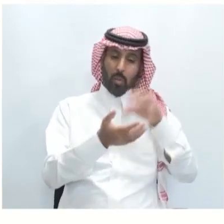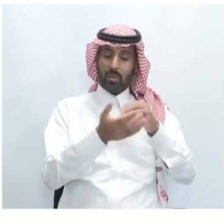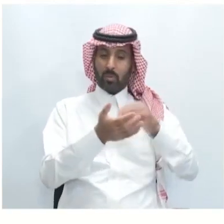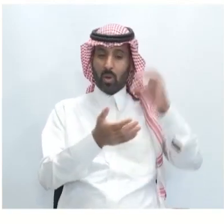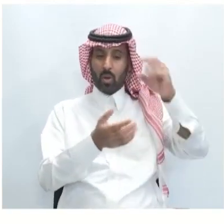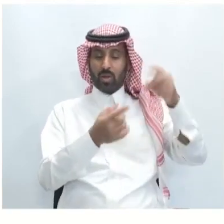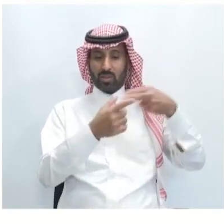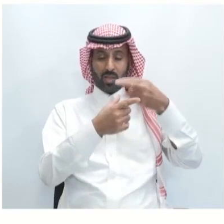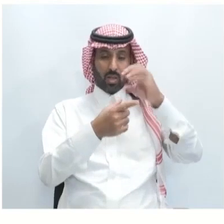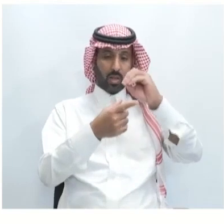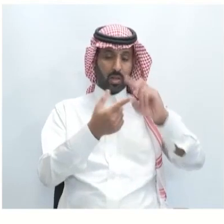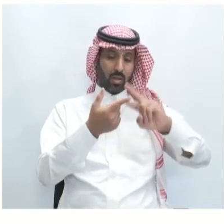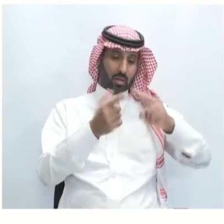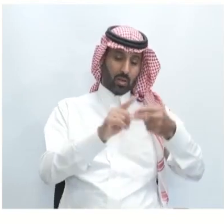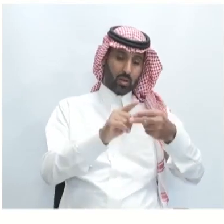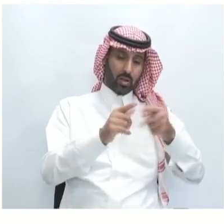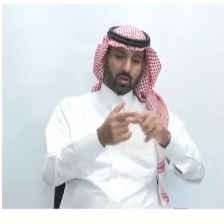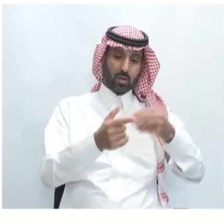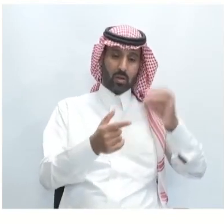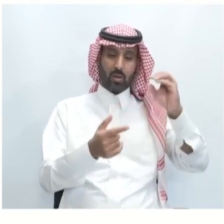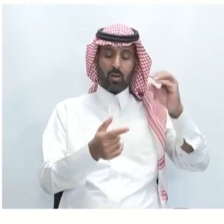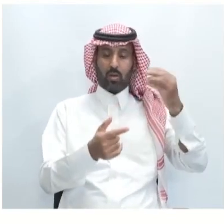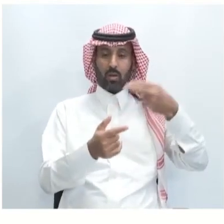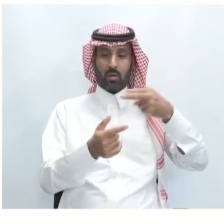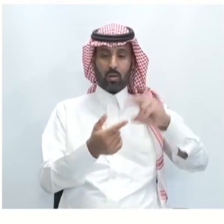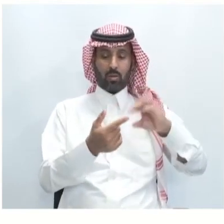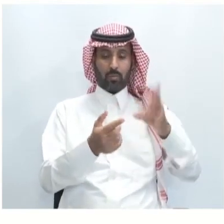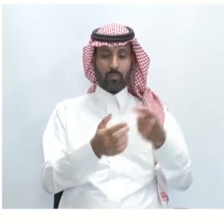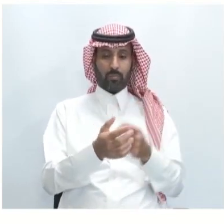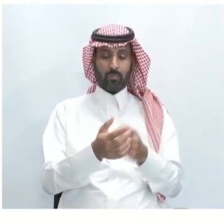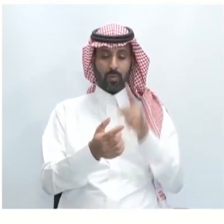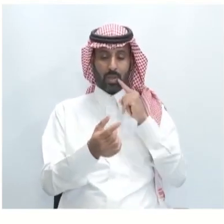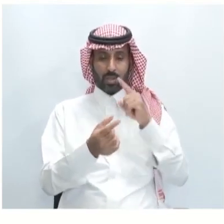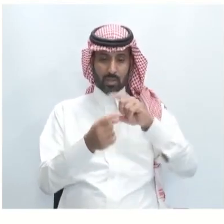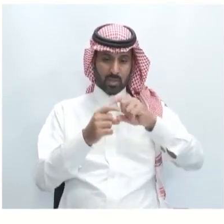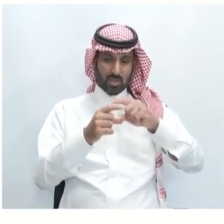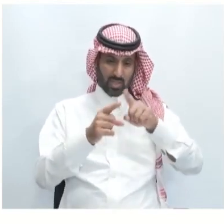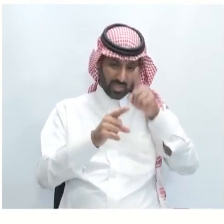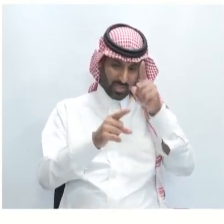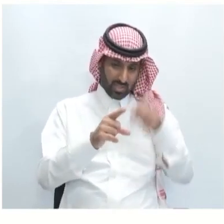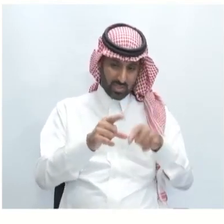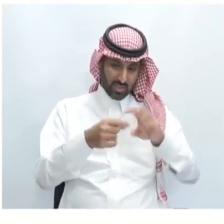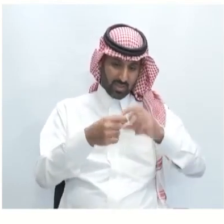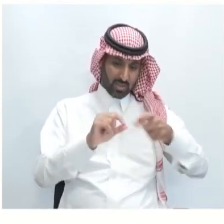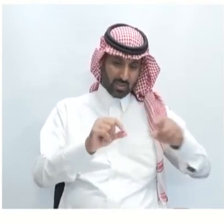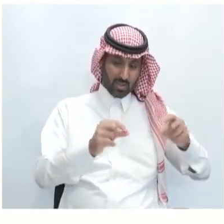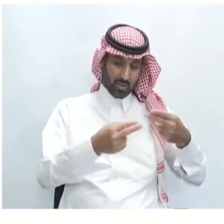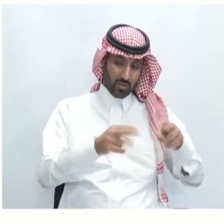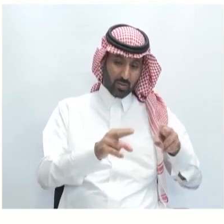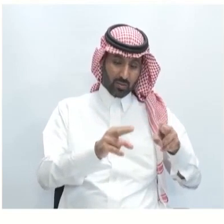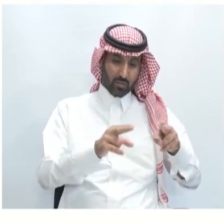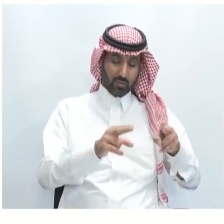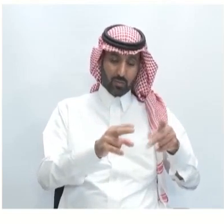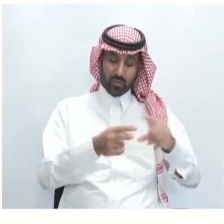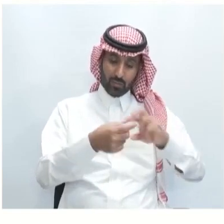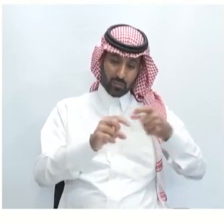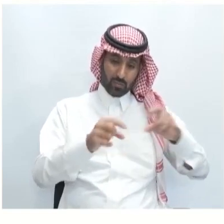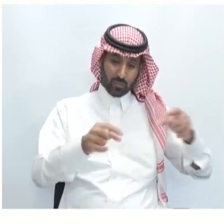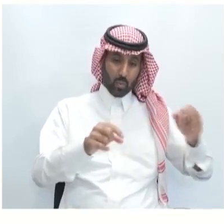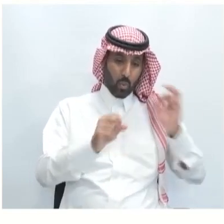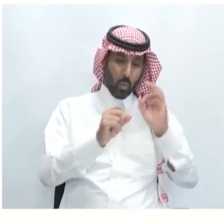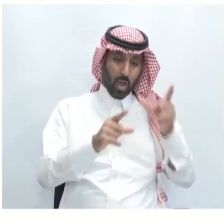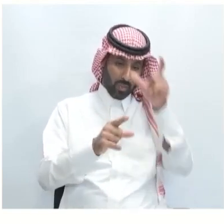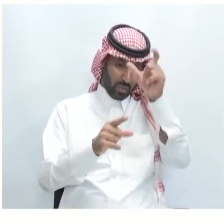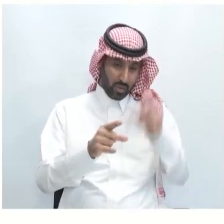الكربونيل الى مجموعات هيدروكسي اذا في السلسله المفتوحه تصير الكربونيل